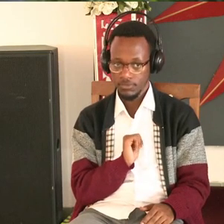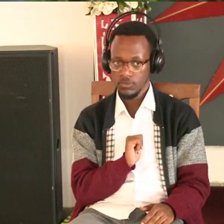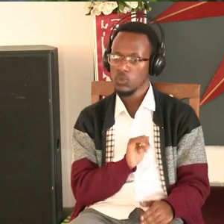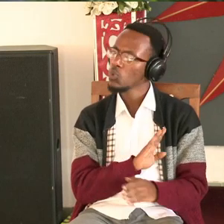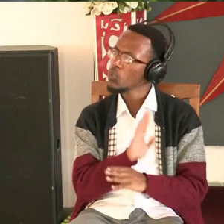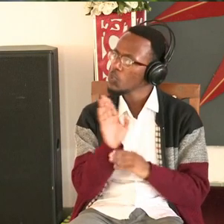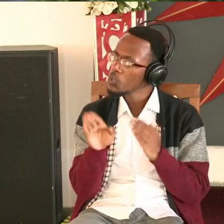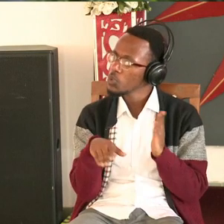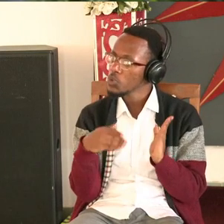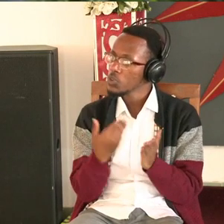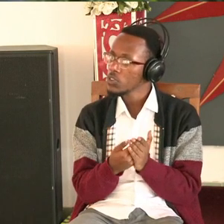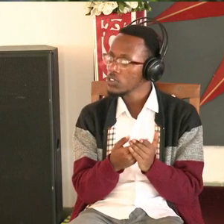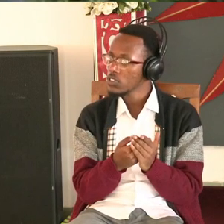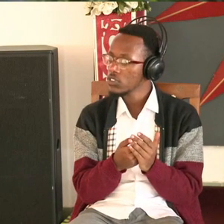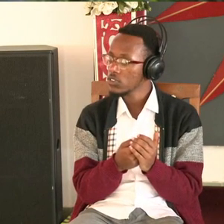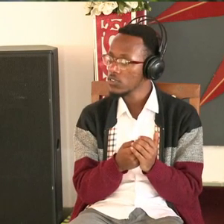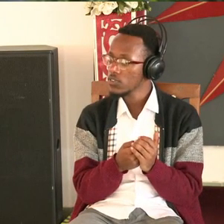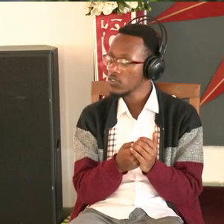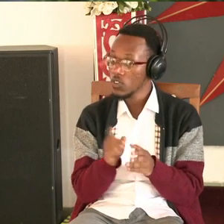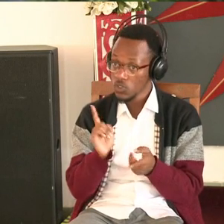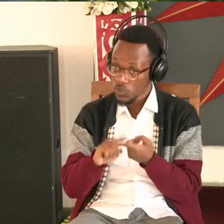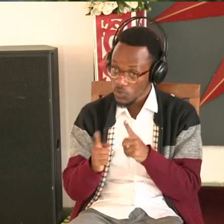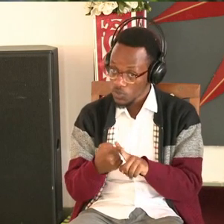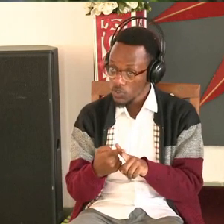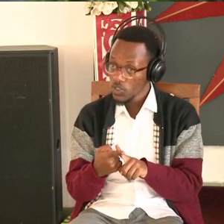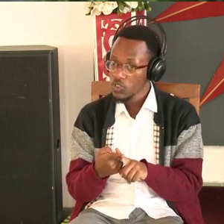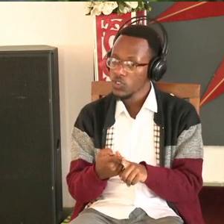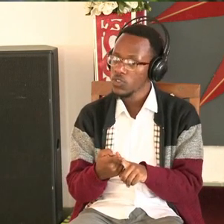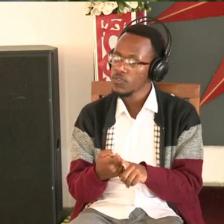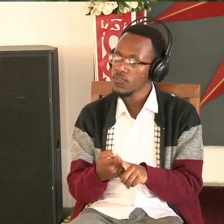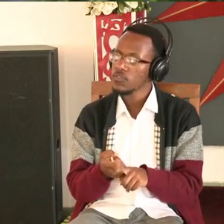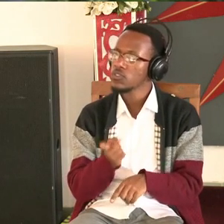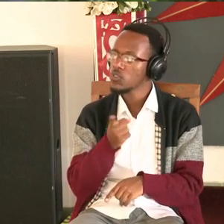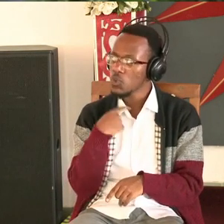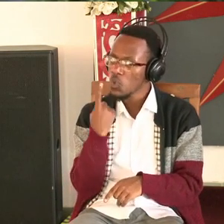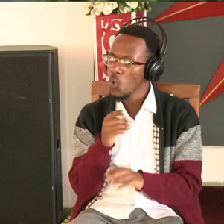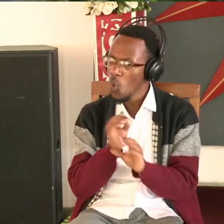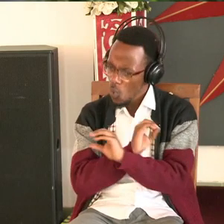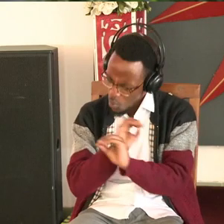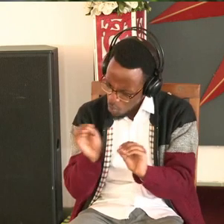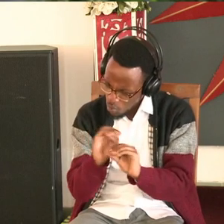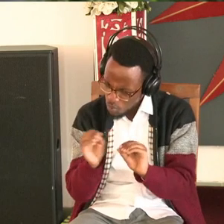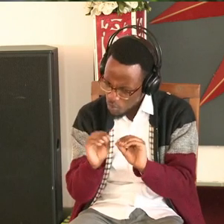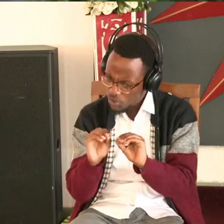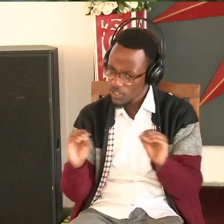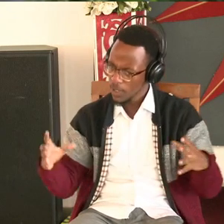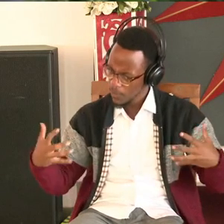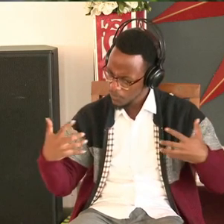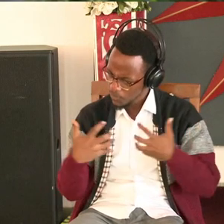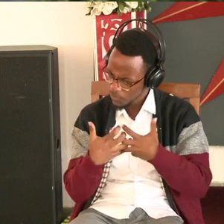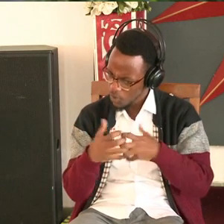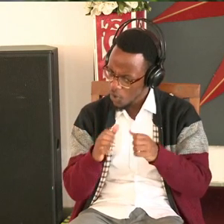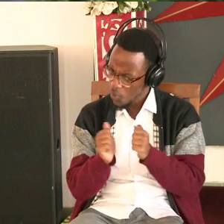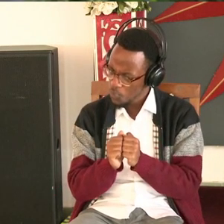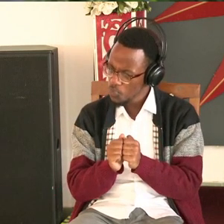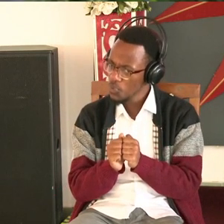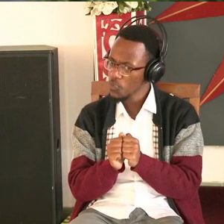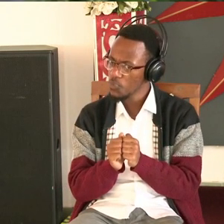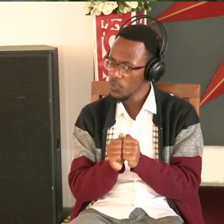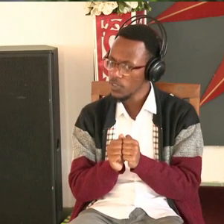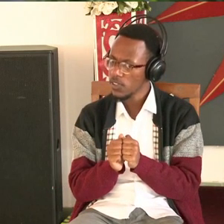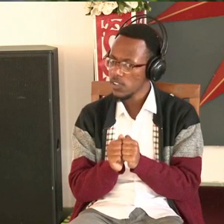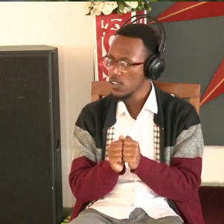amis qui ne sont pas familiers avec le ministère et le mandat direct que